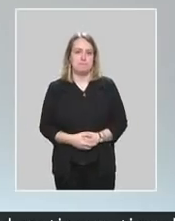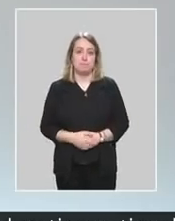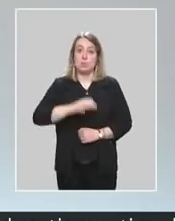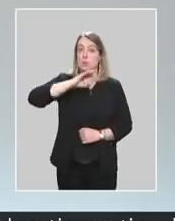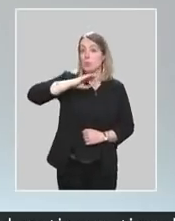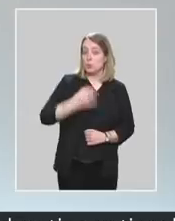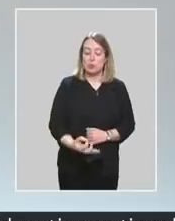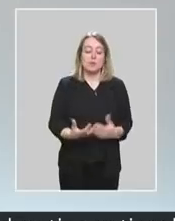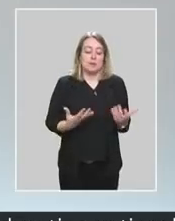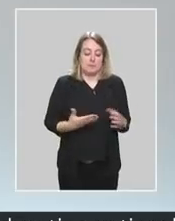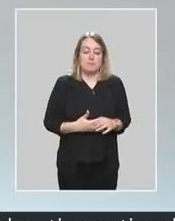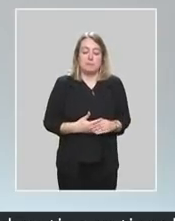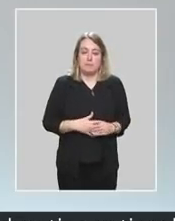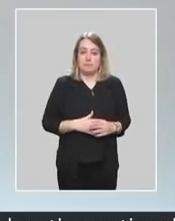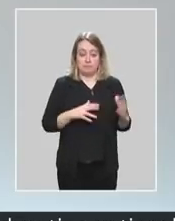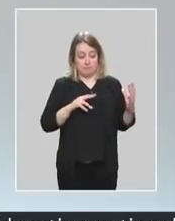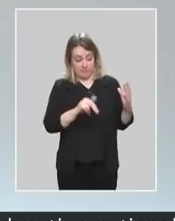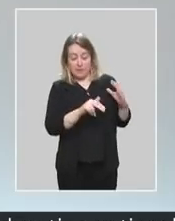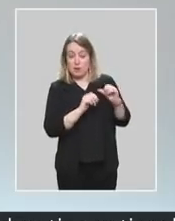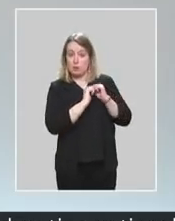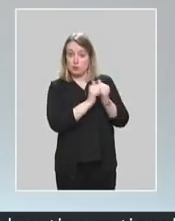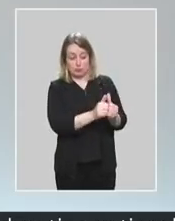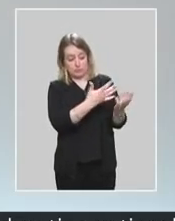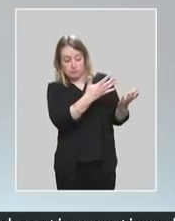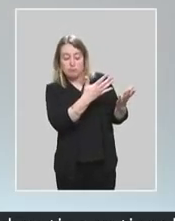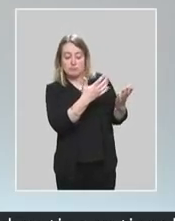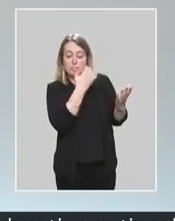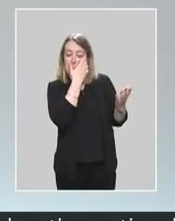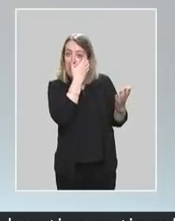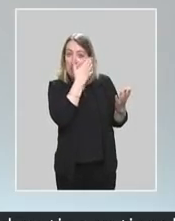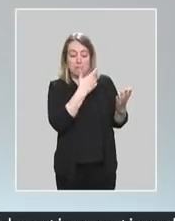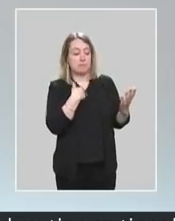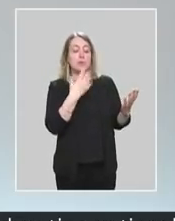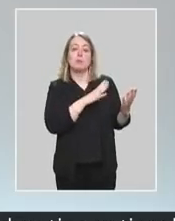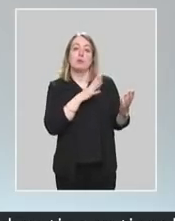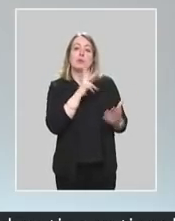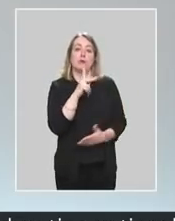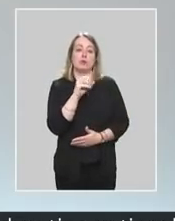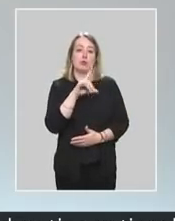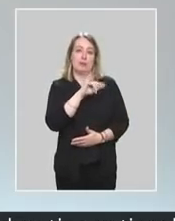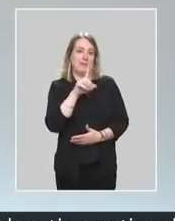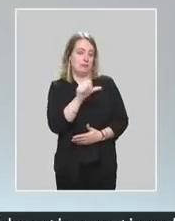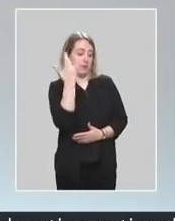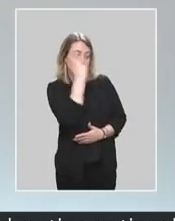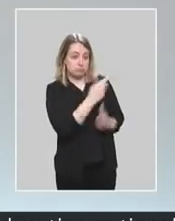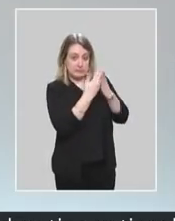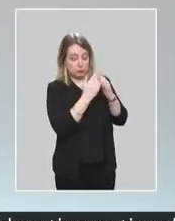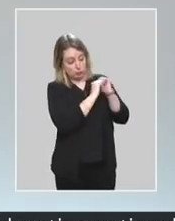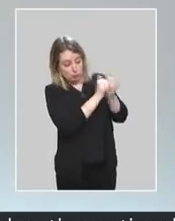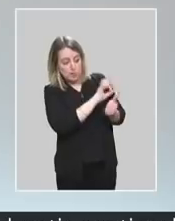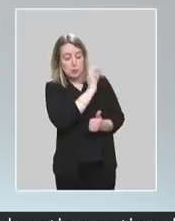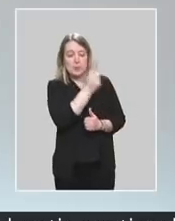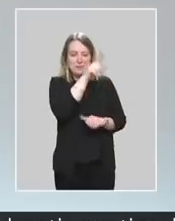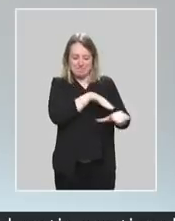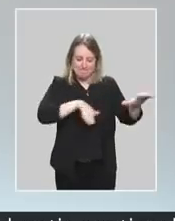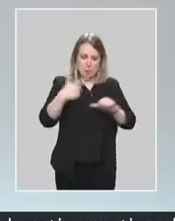nous allons finalement suivre les principes qui étaient prônés par le professeur Colizza, mais nous le faisons avec deux